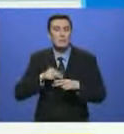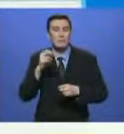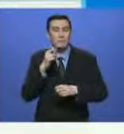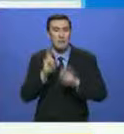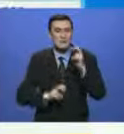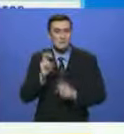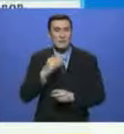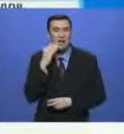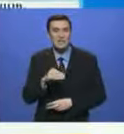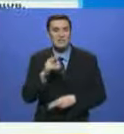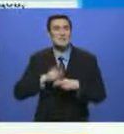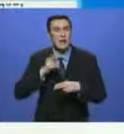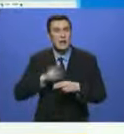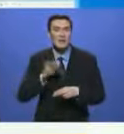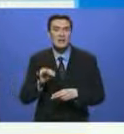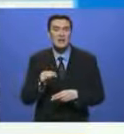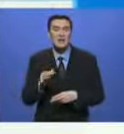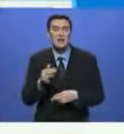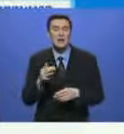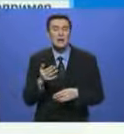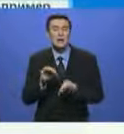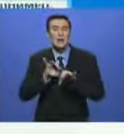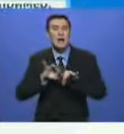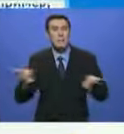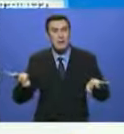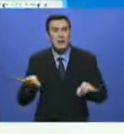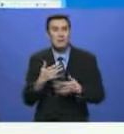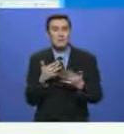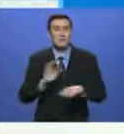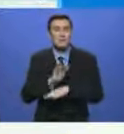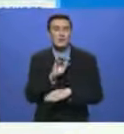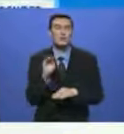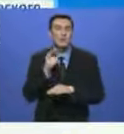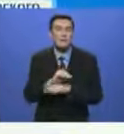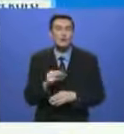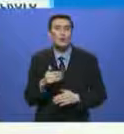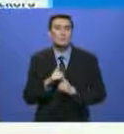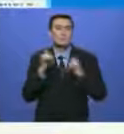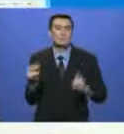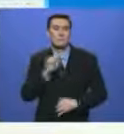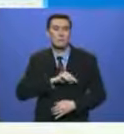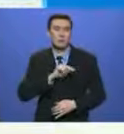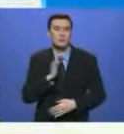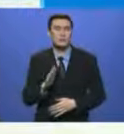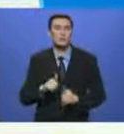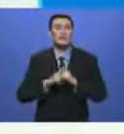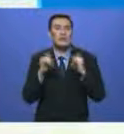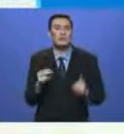производства качественных сталей и серьезной кабельной продукции. Все это повышает добавленную стоимость. Переработанная продукция будет